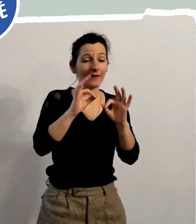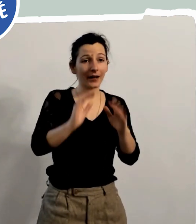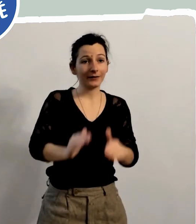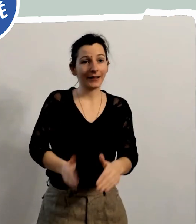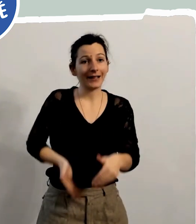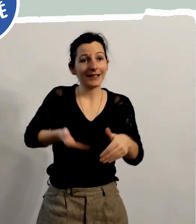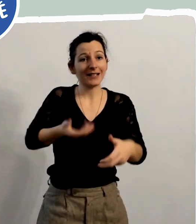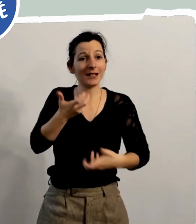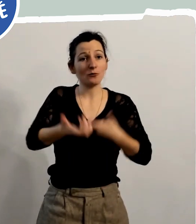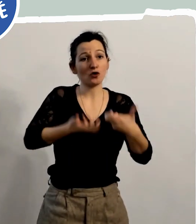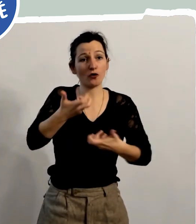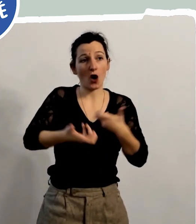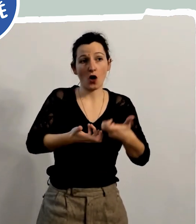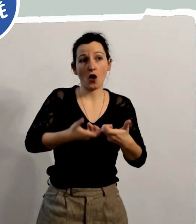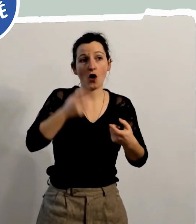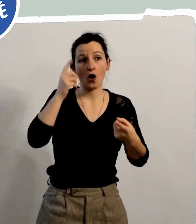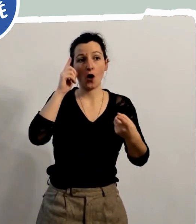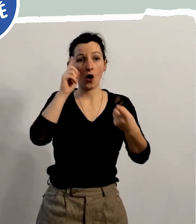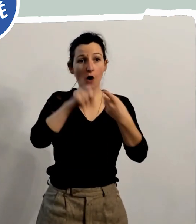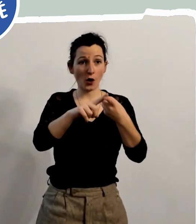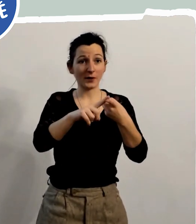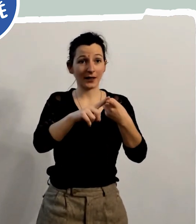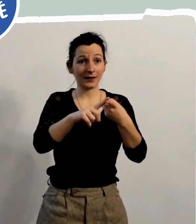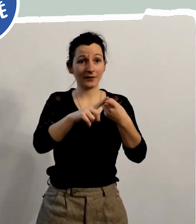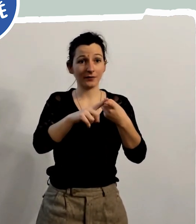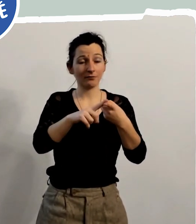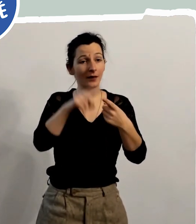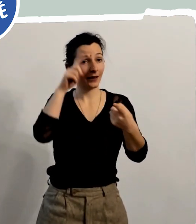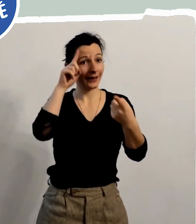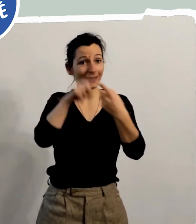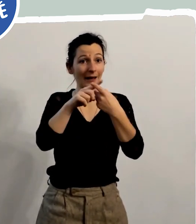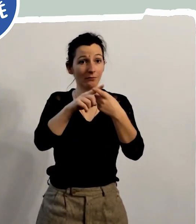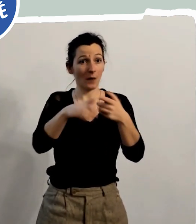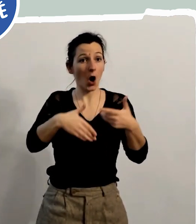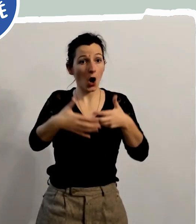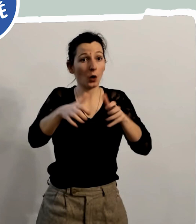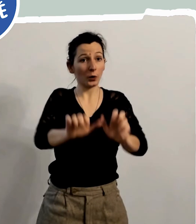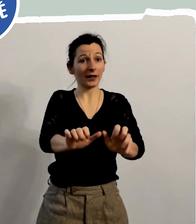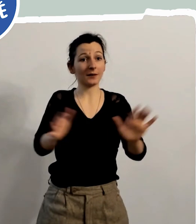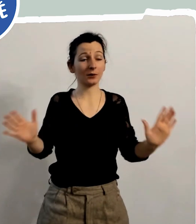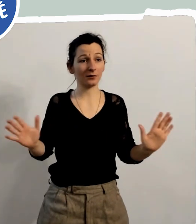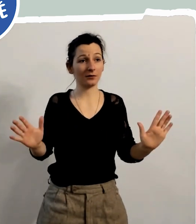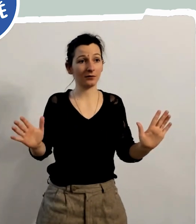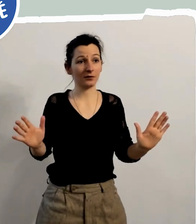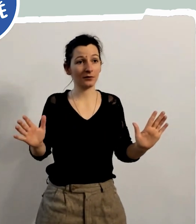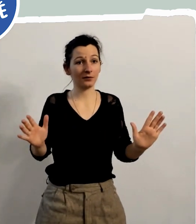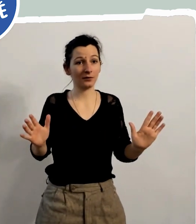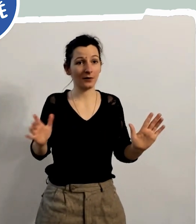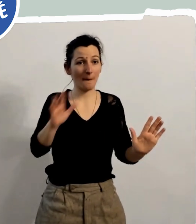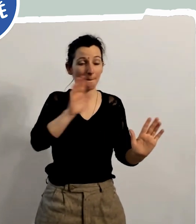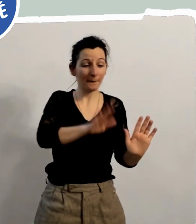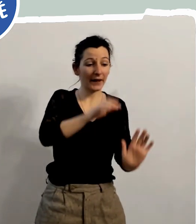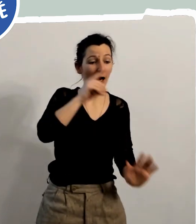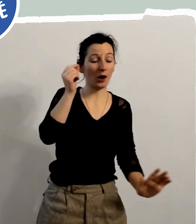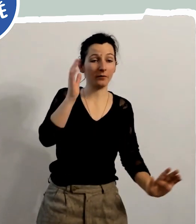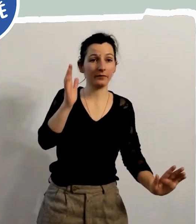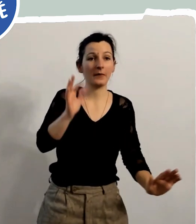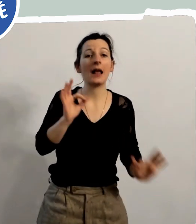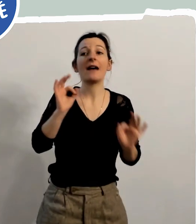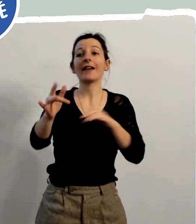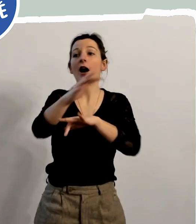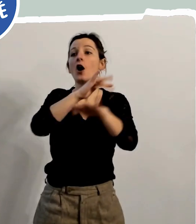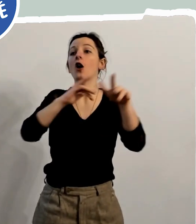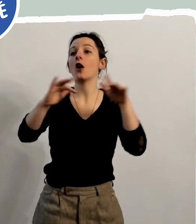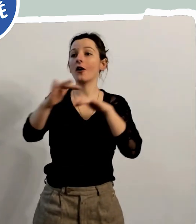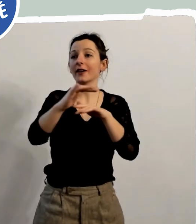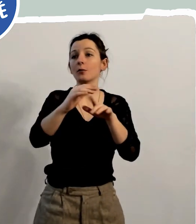chauffants. C'est un petit peu humoristique, mais comme un moyen de contraception potentielle. Après, l'impact environnemental,